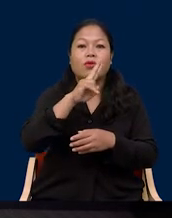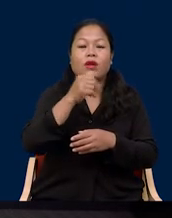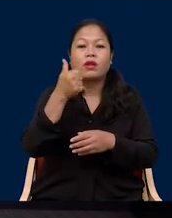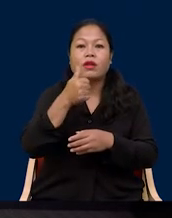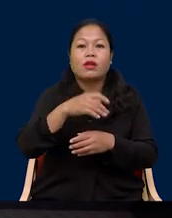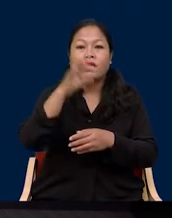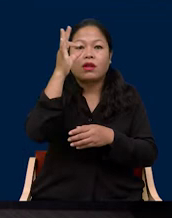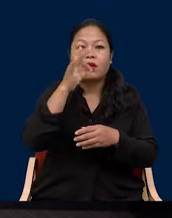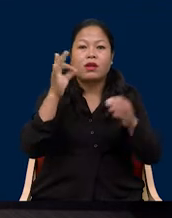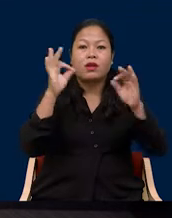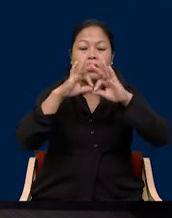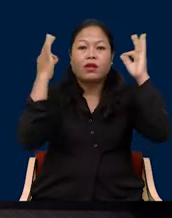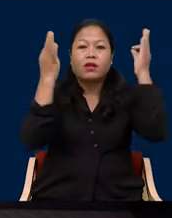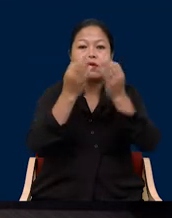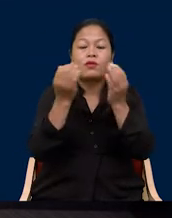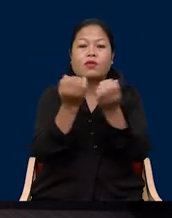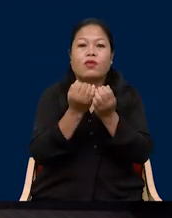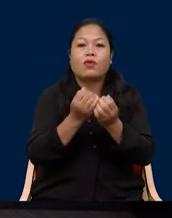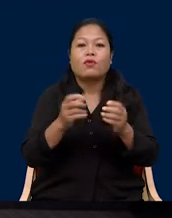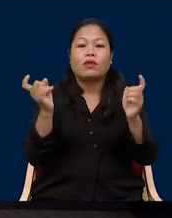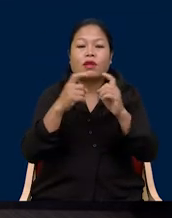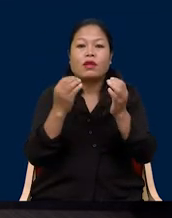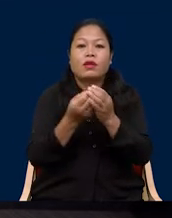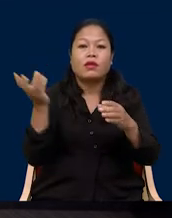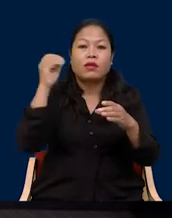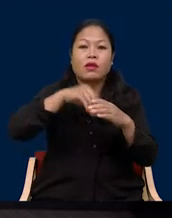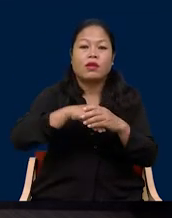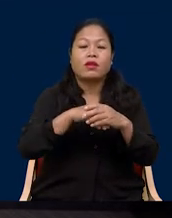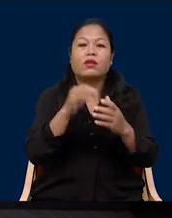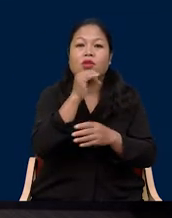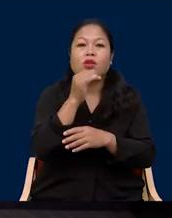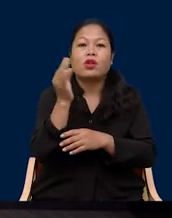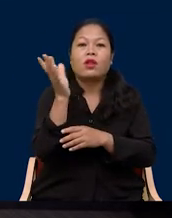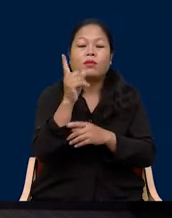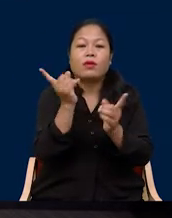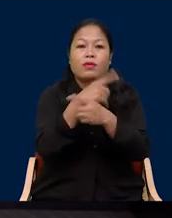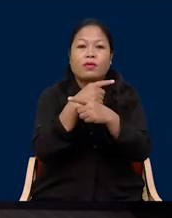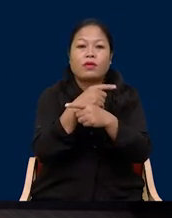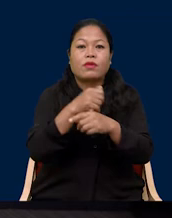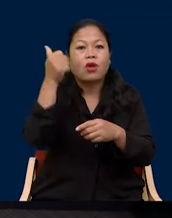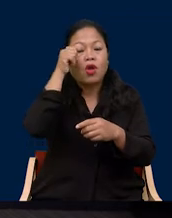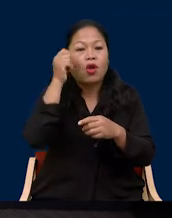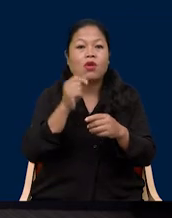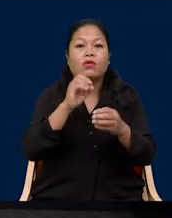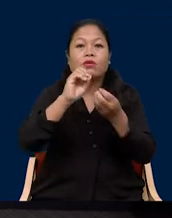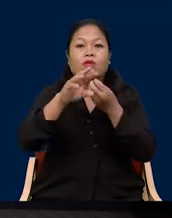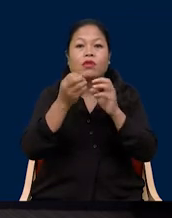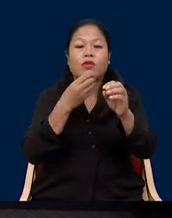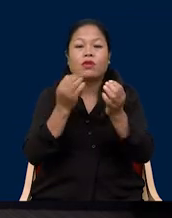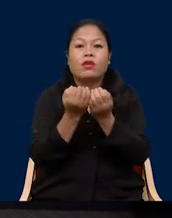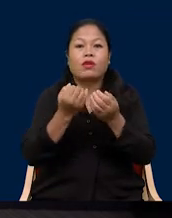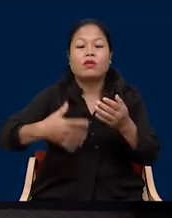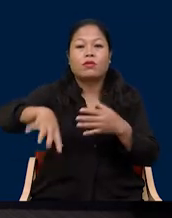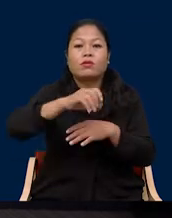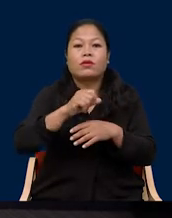विश्वव्यापी जलवायु मुद्दाको वार्तामा सहभागी हुने र जलवायु परिवर्तनका असरबारे अनुभव साटासाथ तथा उजागर